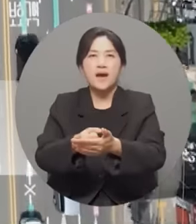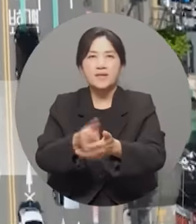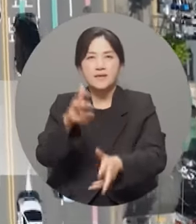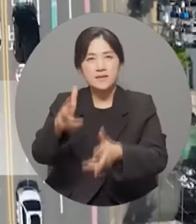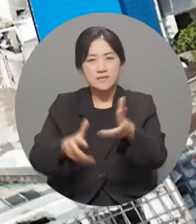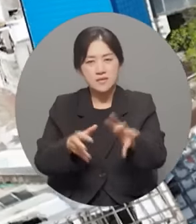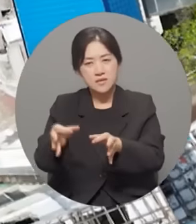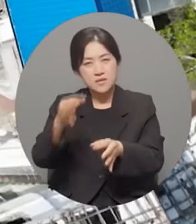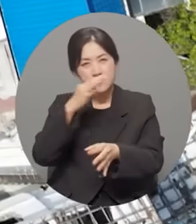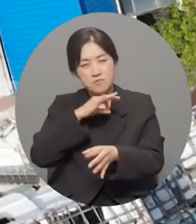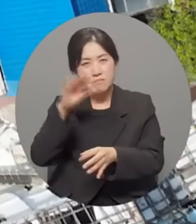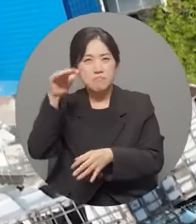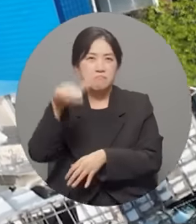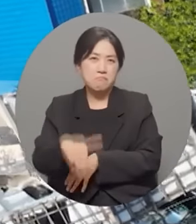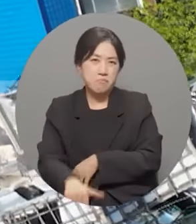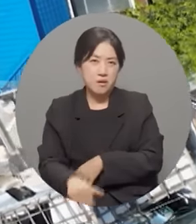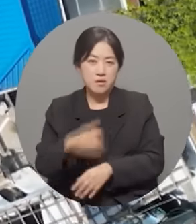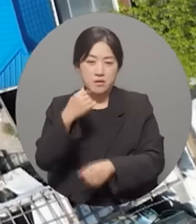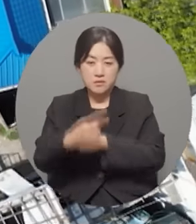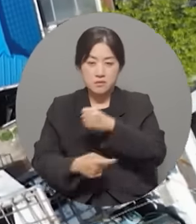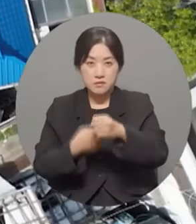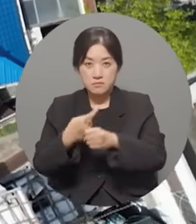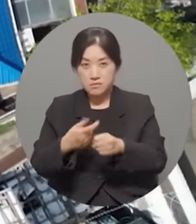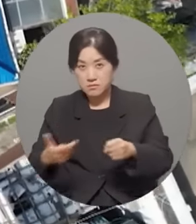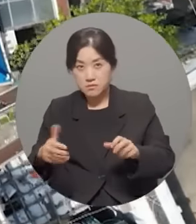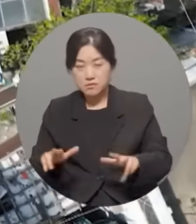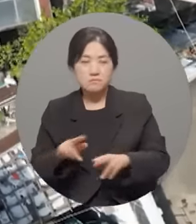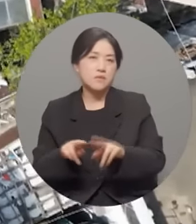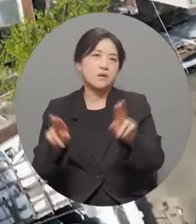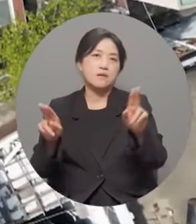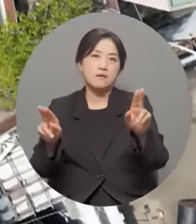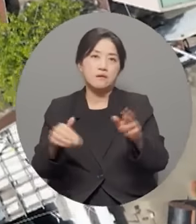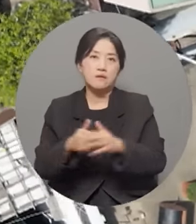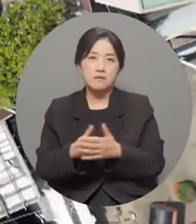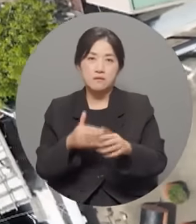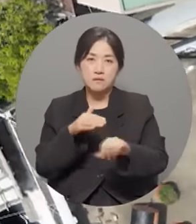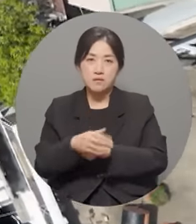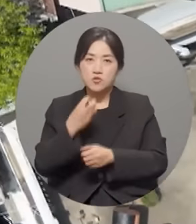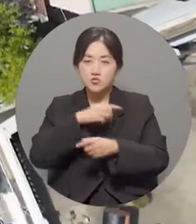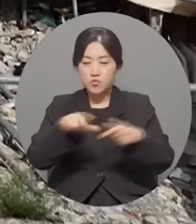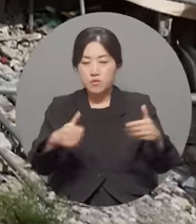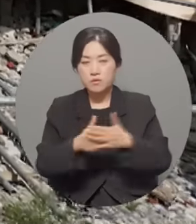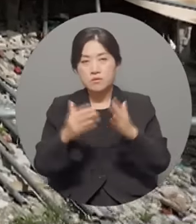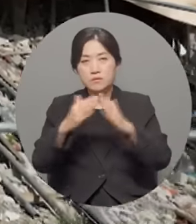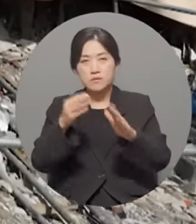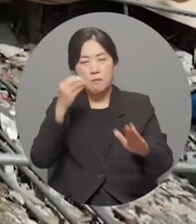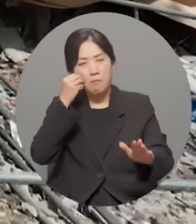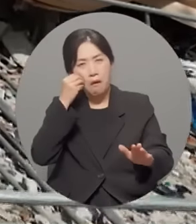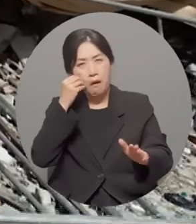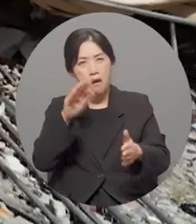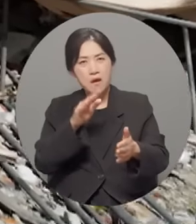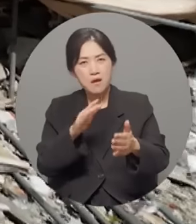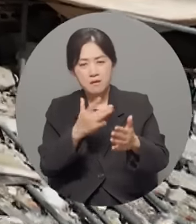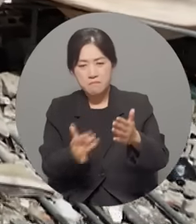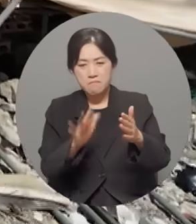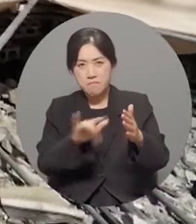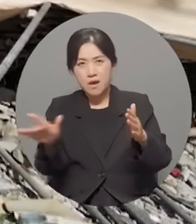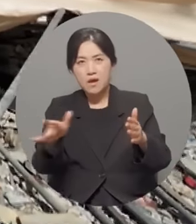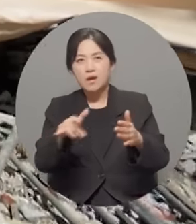사업성이 떨어지면서 11년 만에 지정 해제됐습니다. 이런 식으로 수도권에 방치된 빈집은 11,000호에